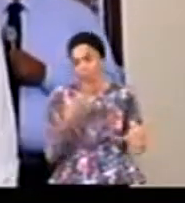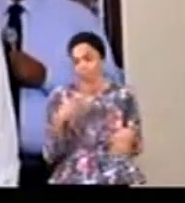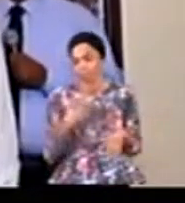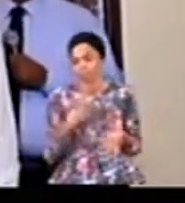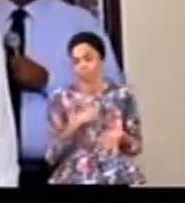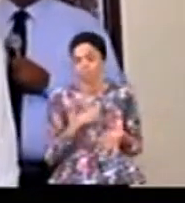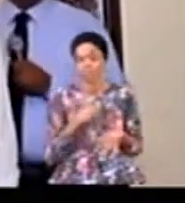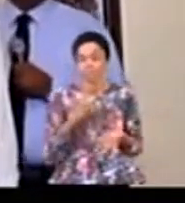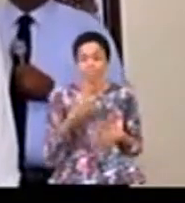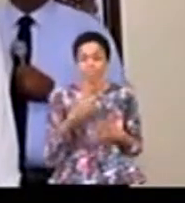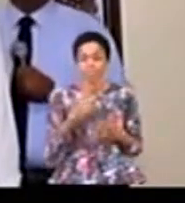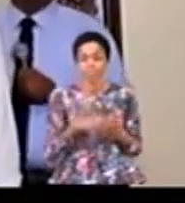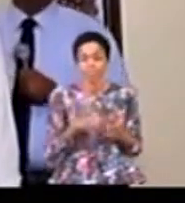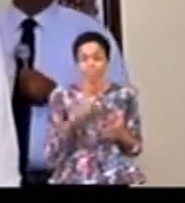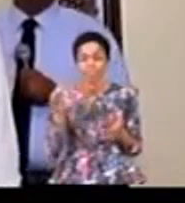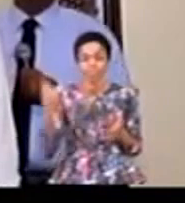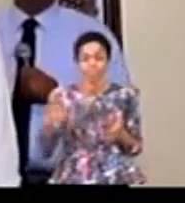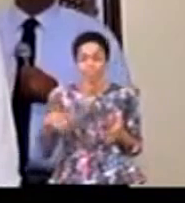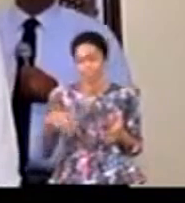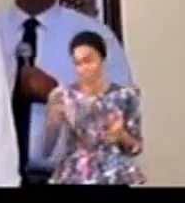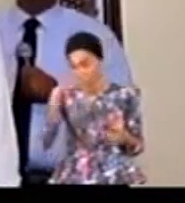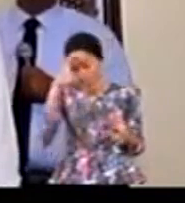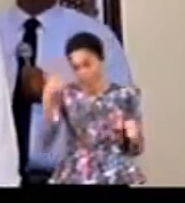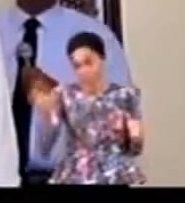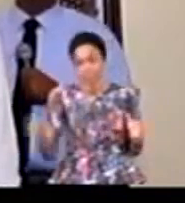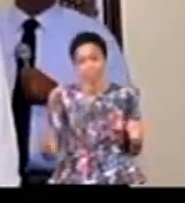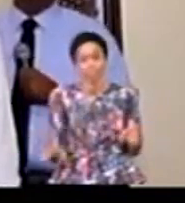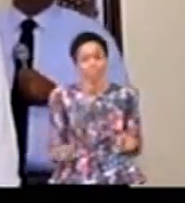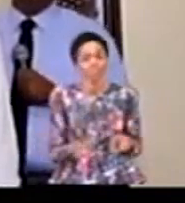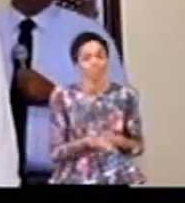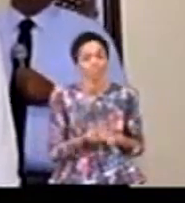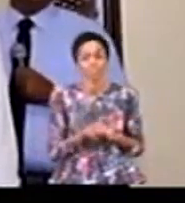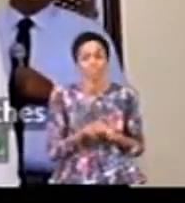هسيبك وده عهدي أبدي